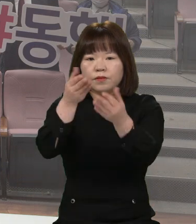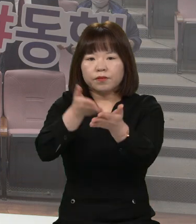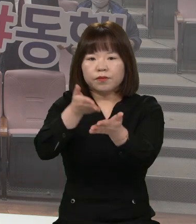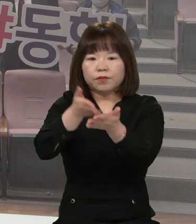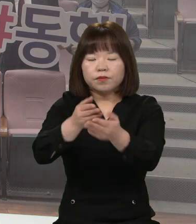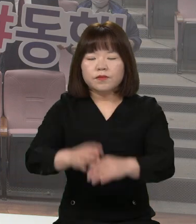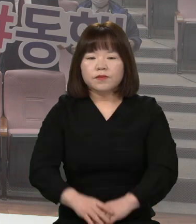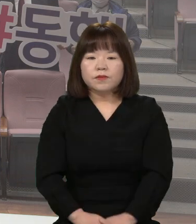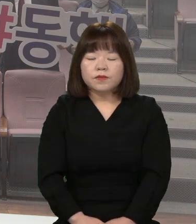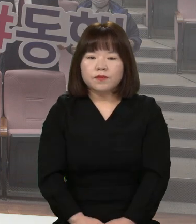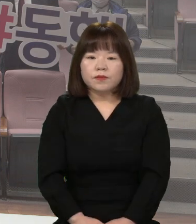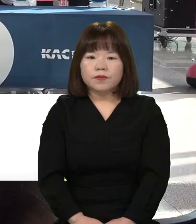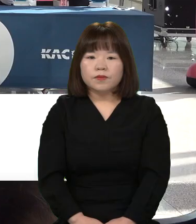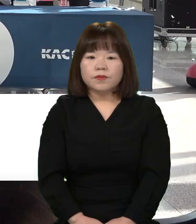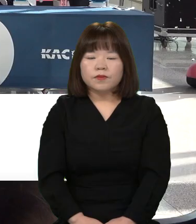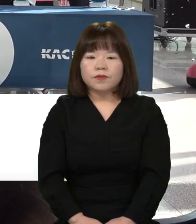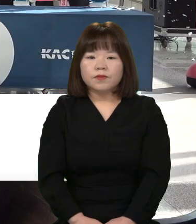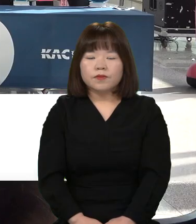간추린 소식입니다